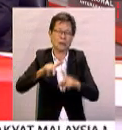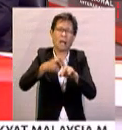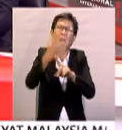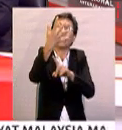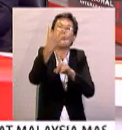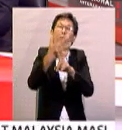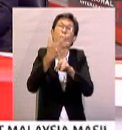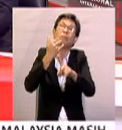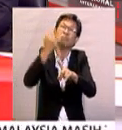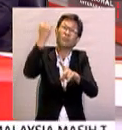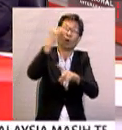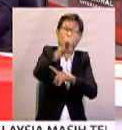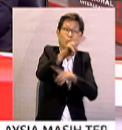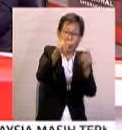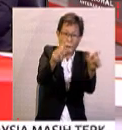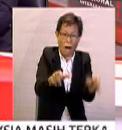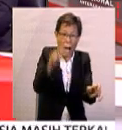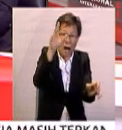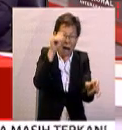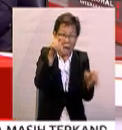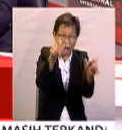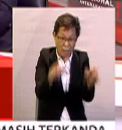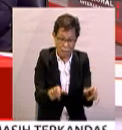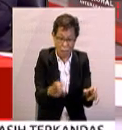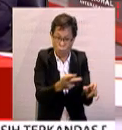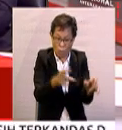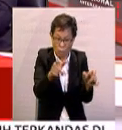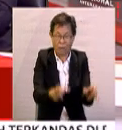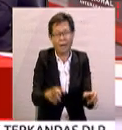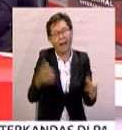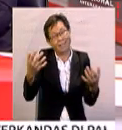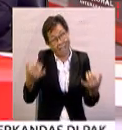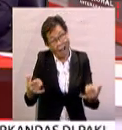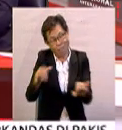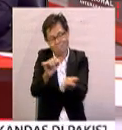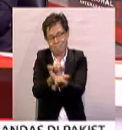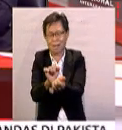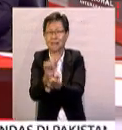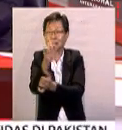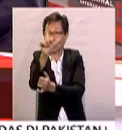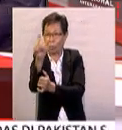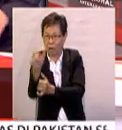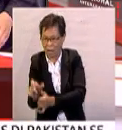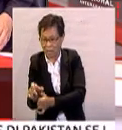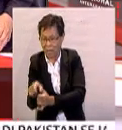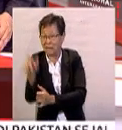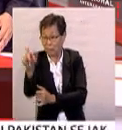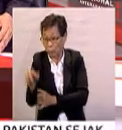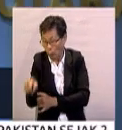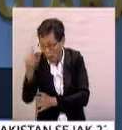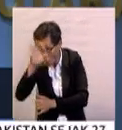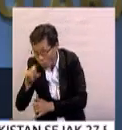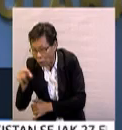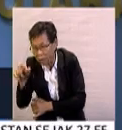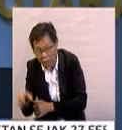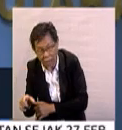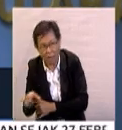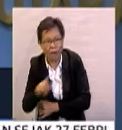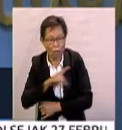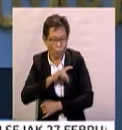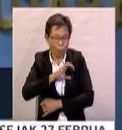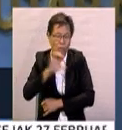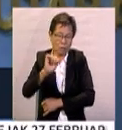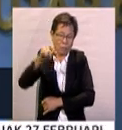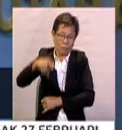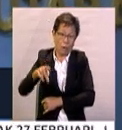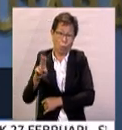lelaki dipercayai ahli geng tanker akhirnya diberkas. Seorang lagi masih diburu. Menurut Ketua Polis Daerah Seberang